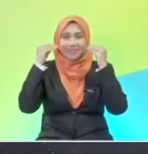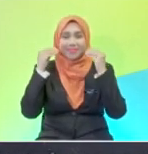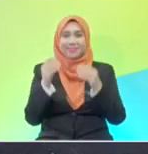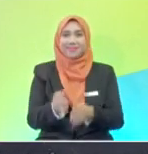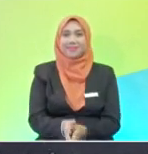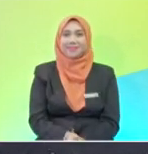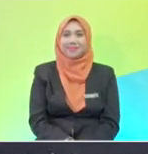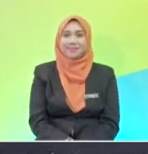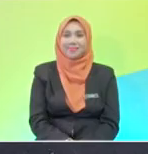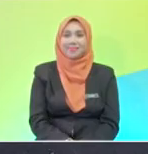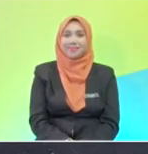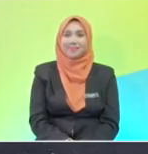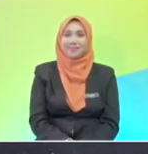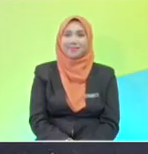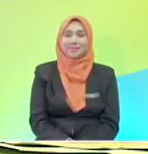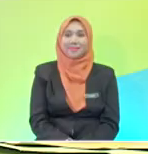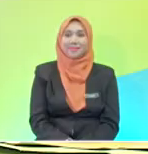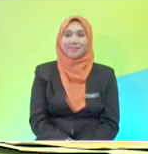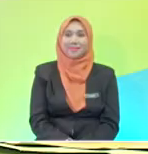gembiranya matahari